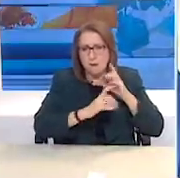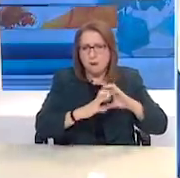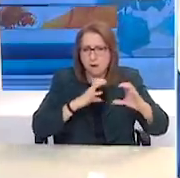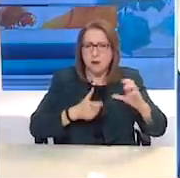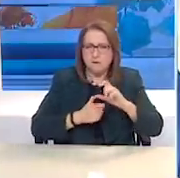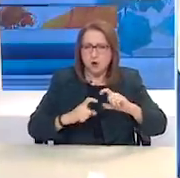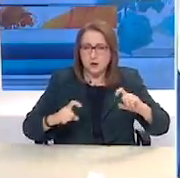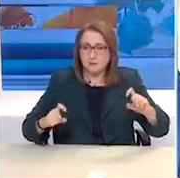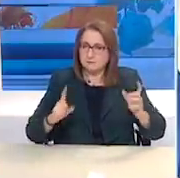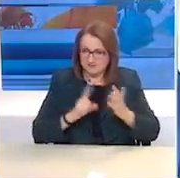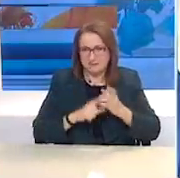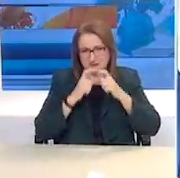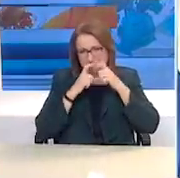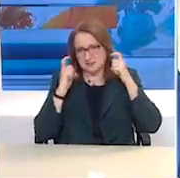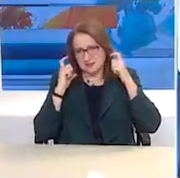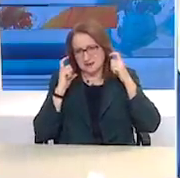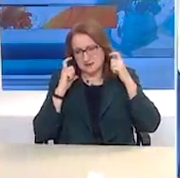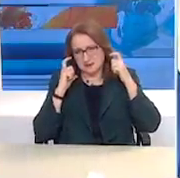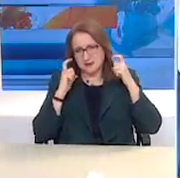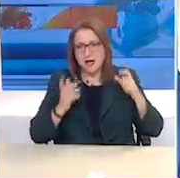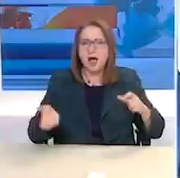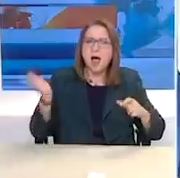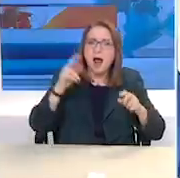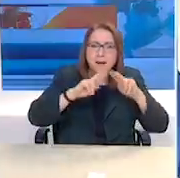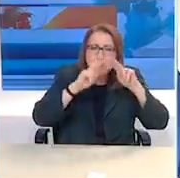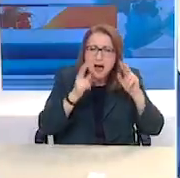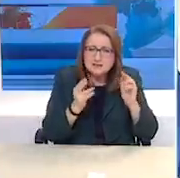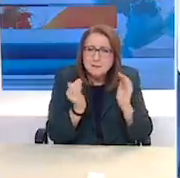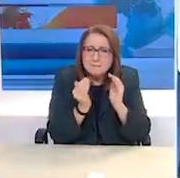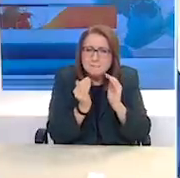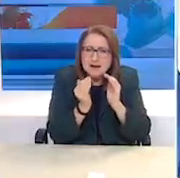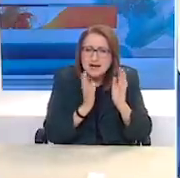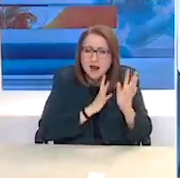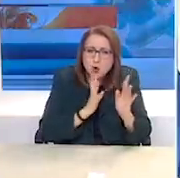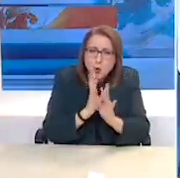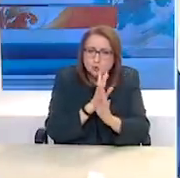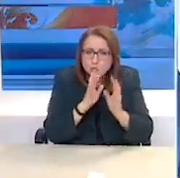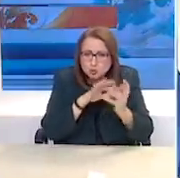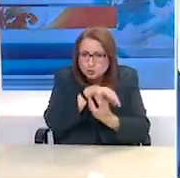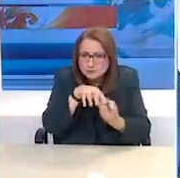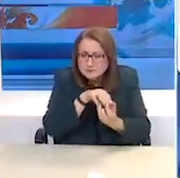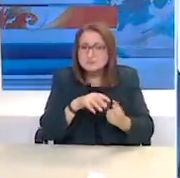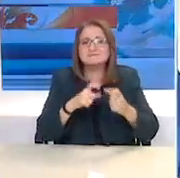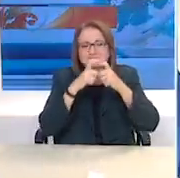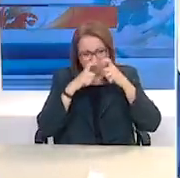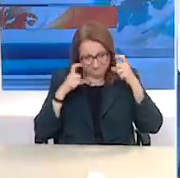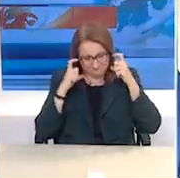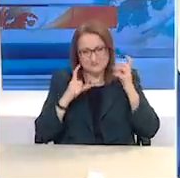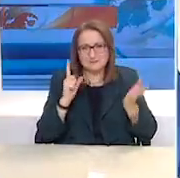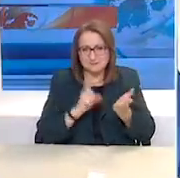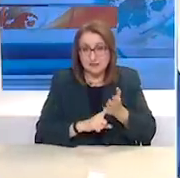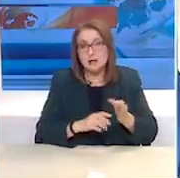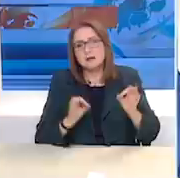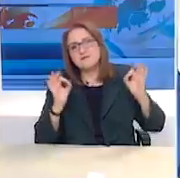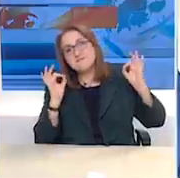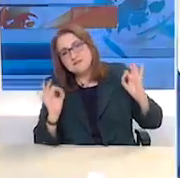μεμονωμένους χώρους, όπως οι χώροι των μικρών καταστημάτων ή οι χώροι φυσικά των νοσοκομείων